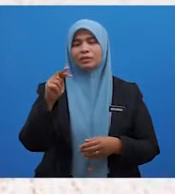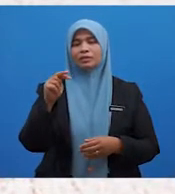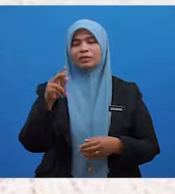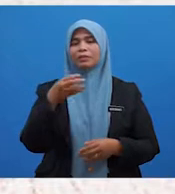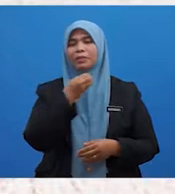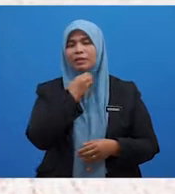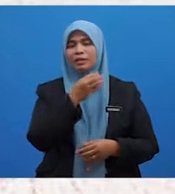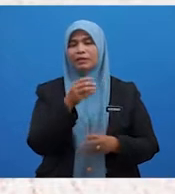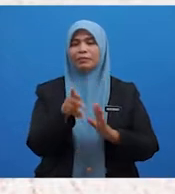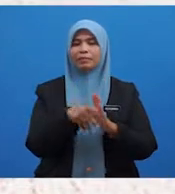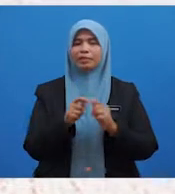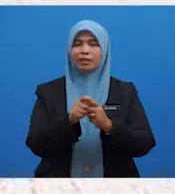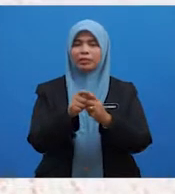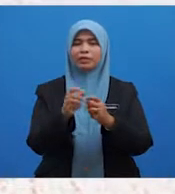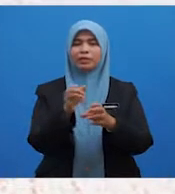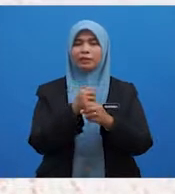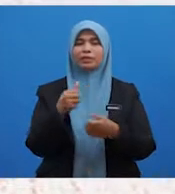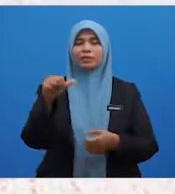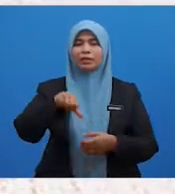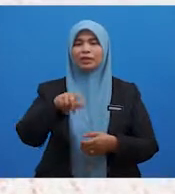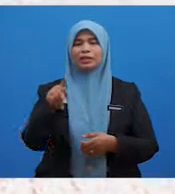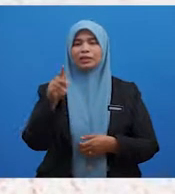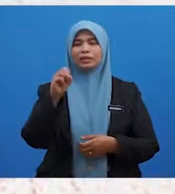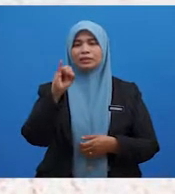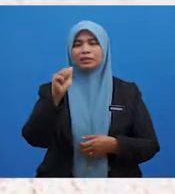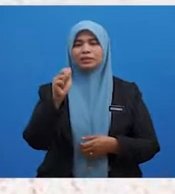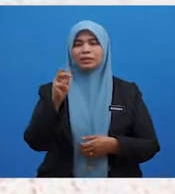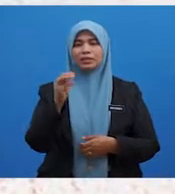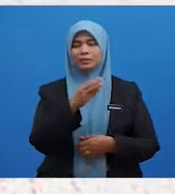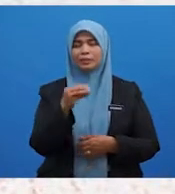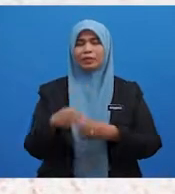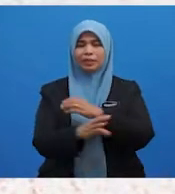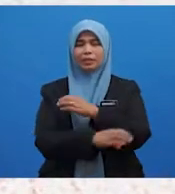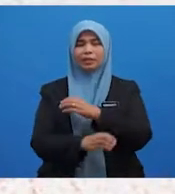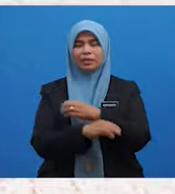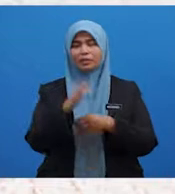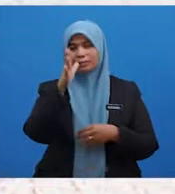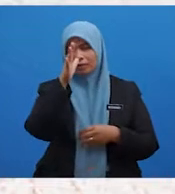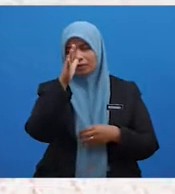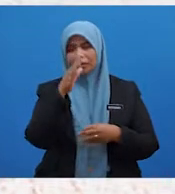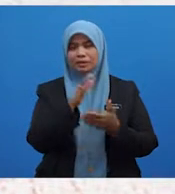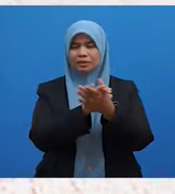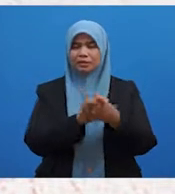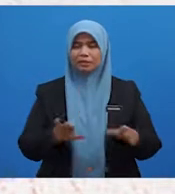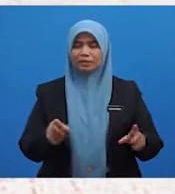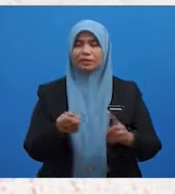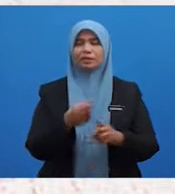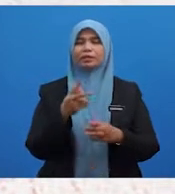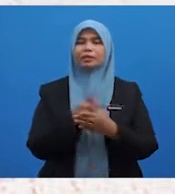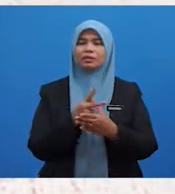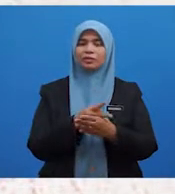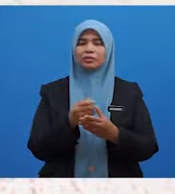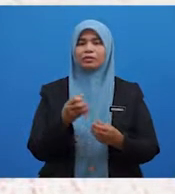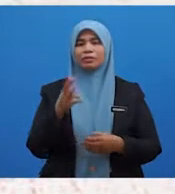dan pengikutnya dapat mengalahkan Siam dan negeri Melaka selamat dari